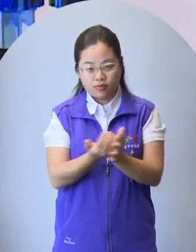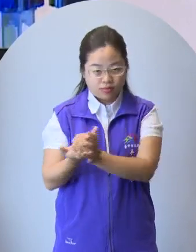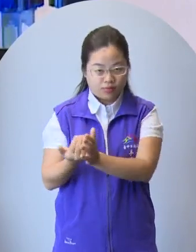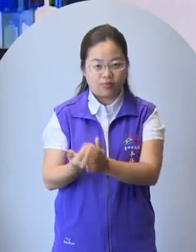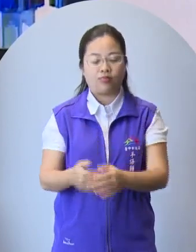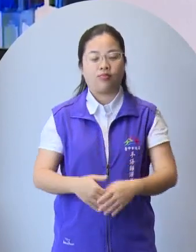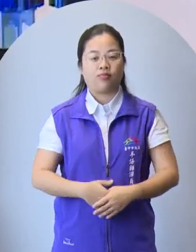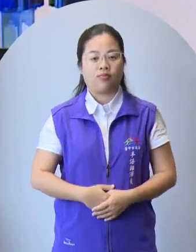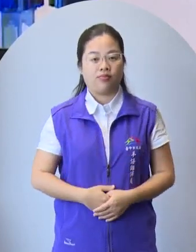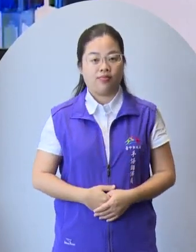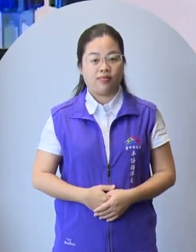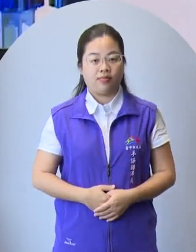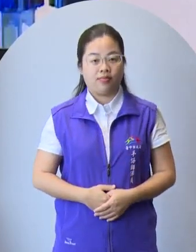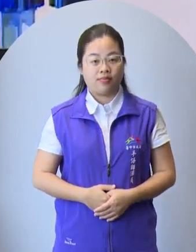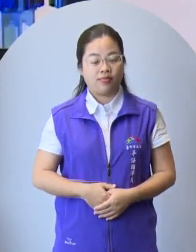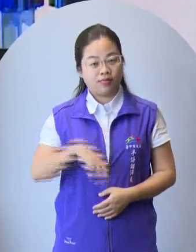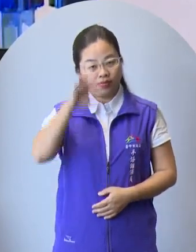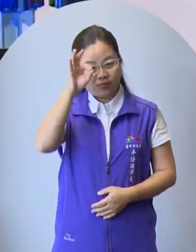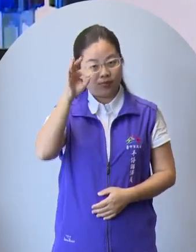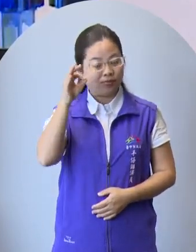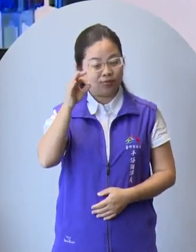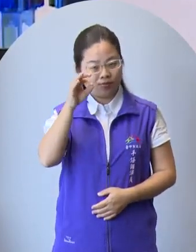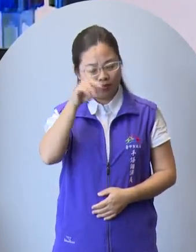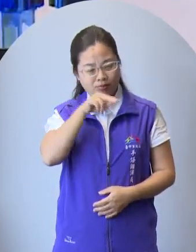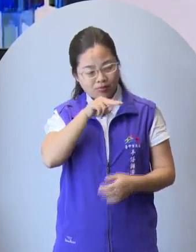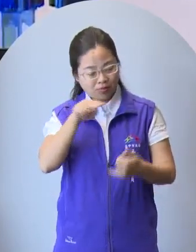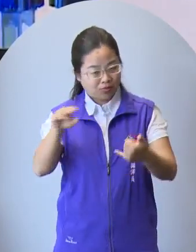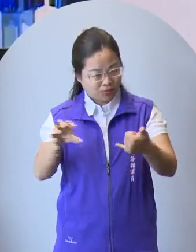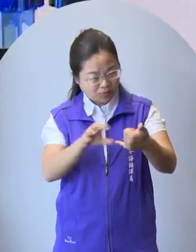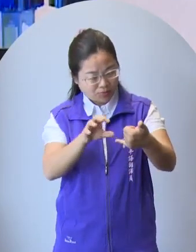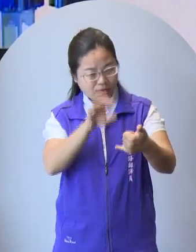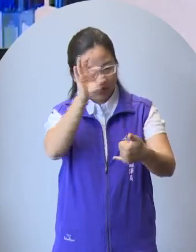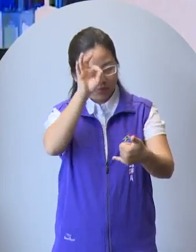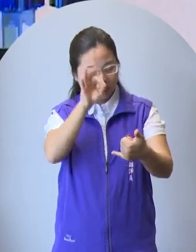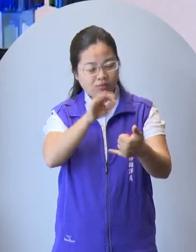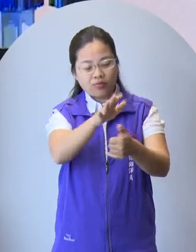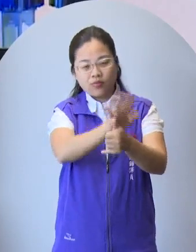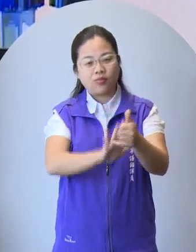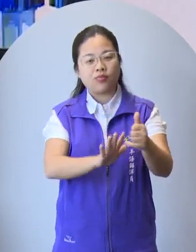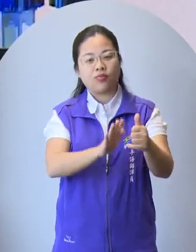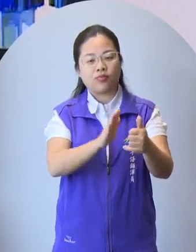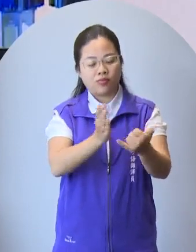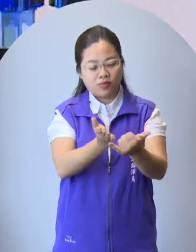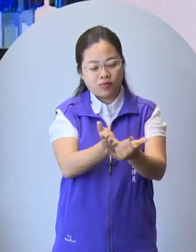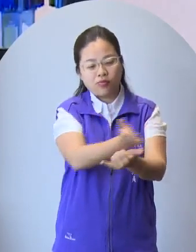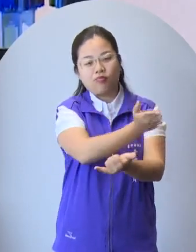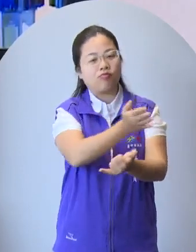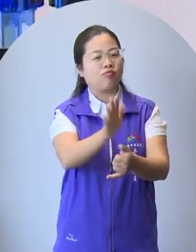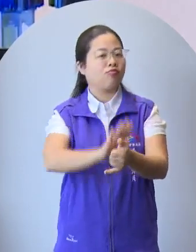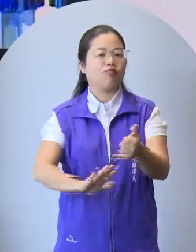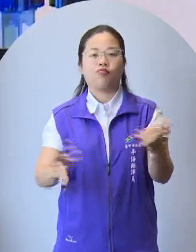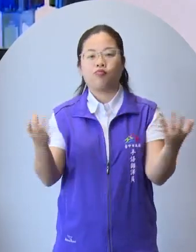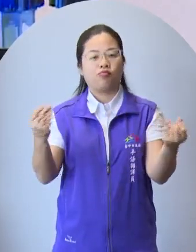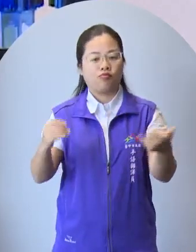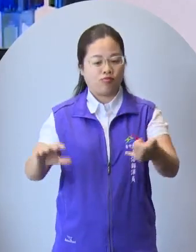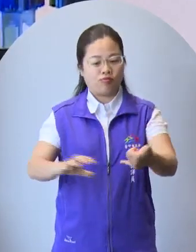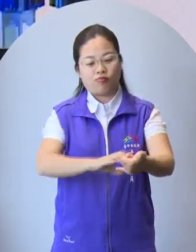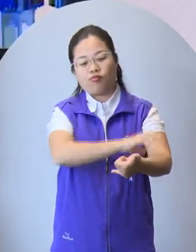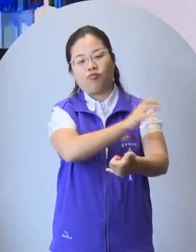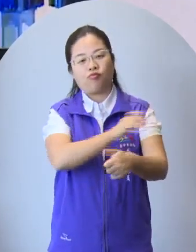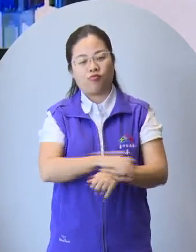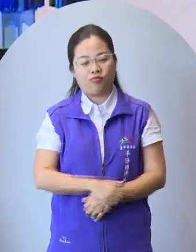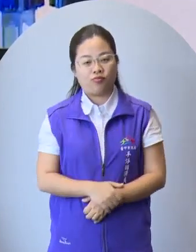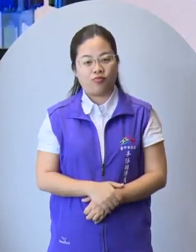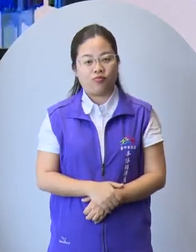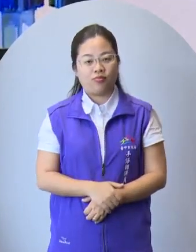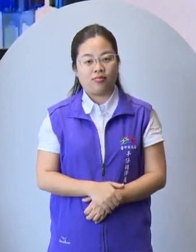准备，因为看起来那这个台风对中北部的影响几乎是没有什么太大影响所以大家